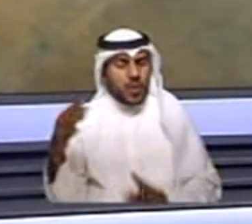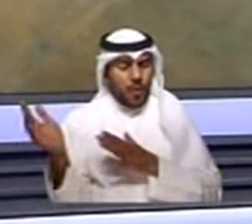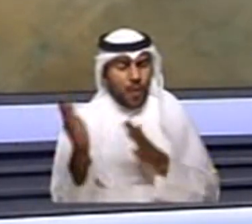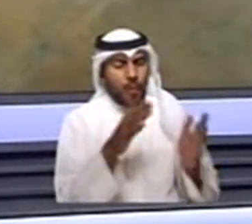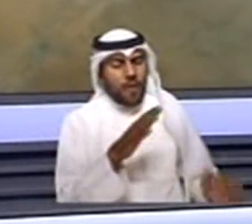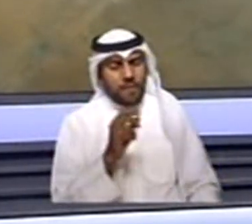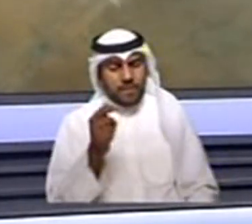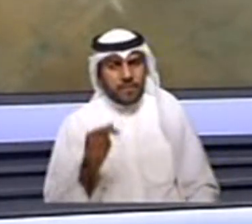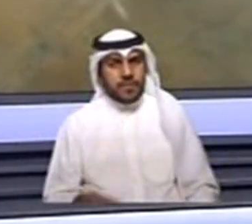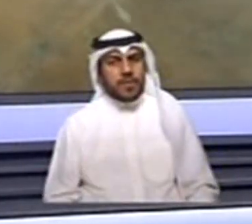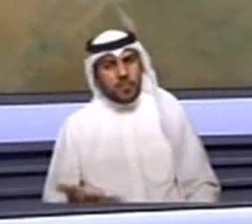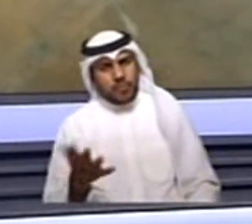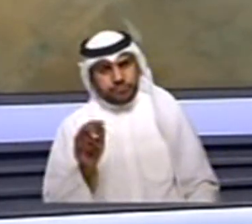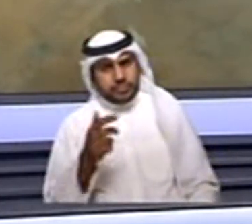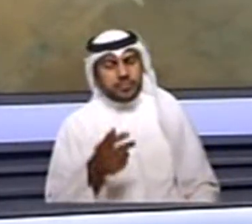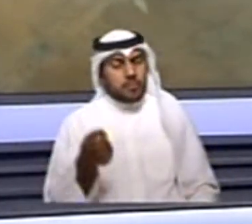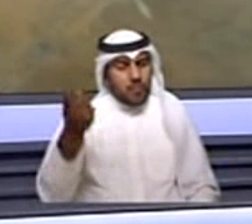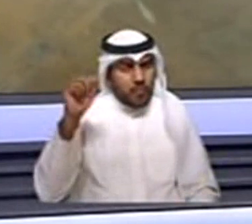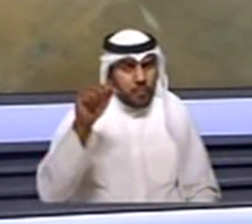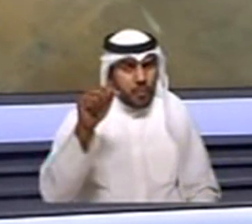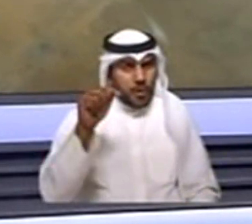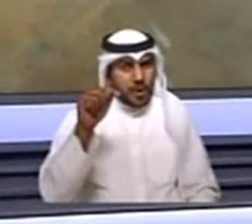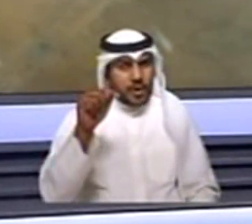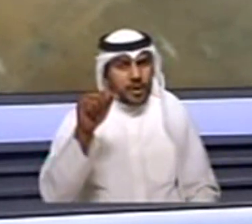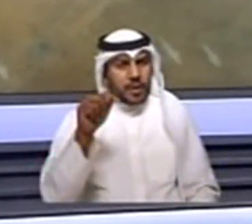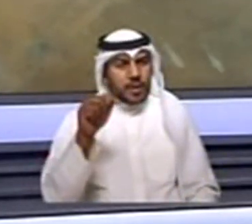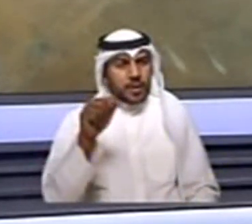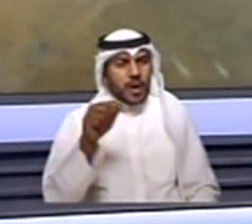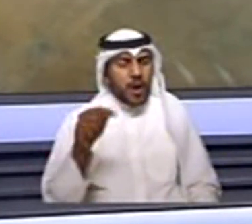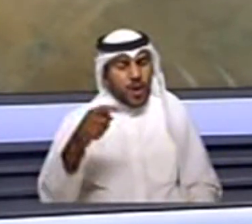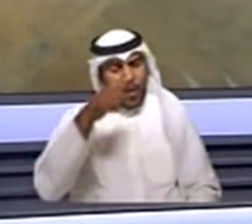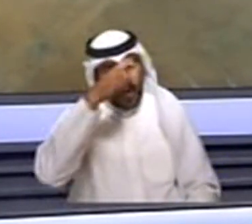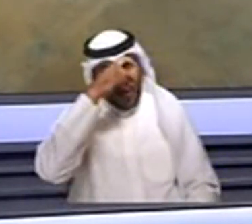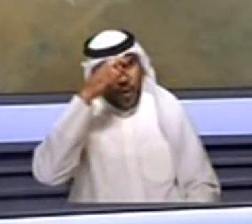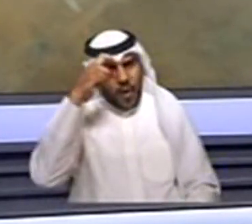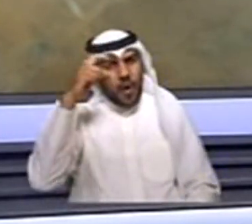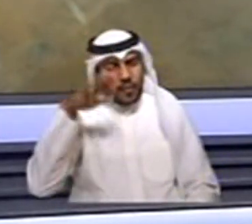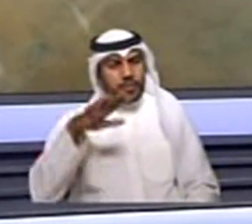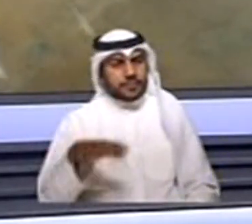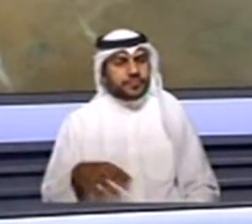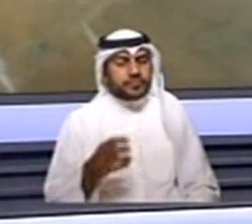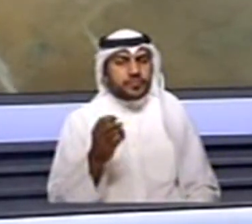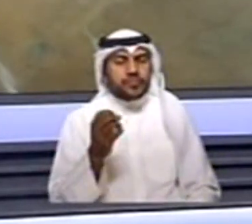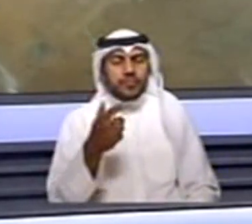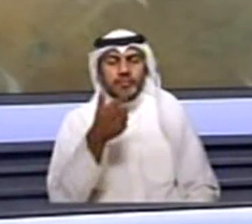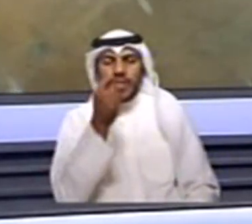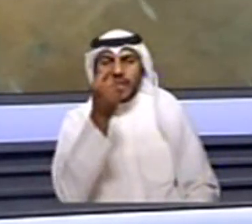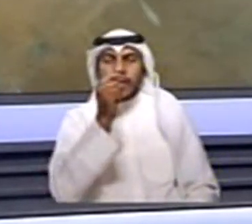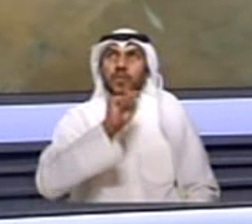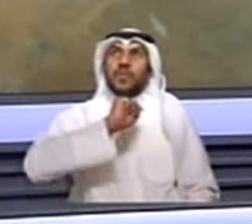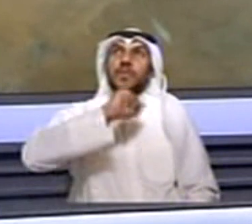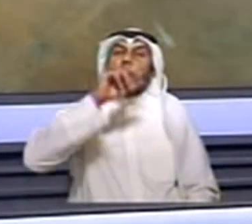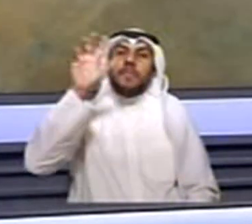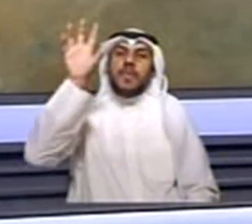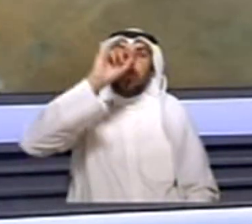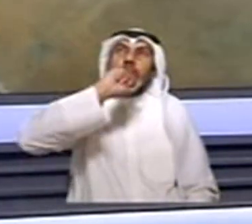المناطق، فرص نشاطها بين الحين والآخر يوم الغد راح تكون واردة بإذن الله، أجواء حارة حتى ساعات الصباح الأولى مع عبور لبعض السحب العالية، درجات